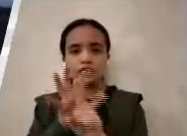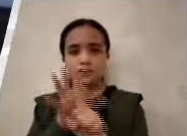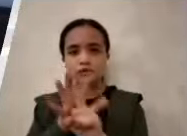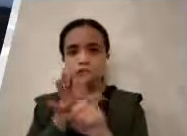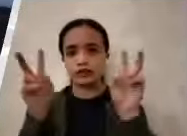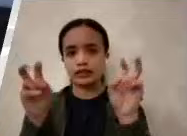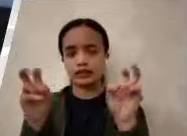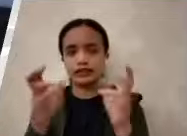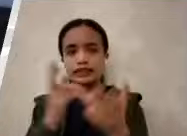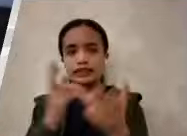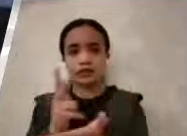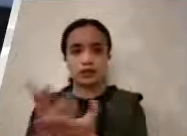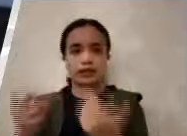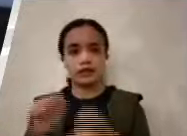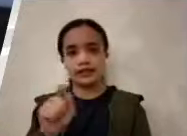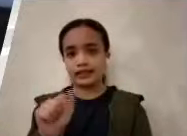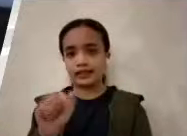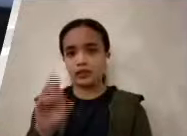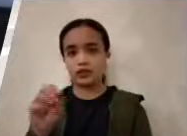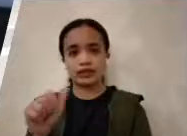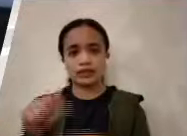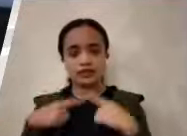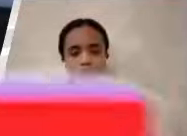doon live, si Katrina So.